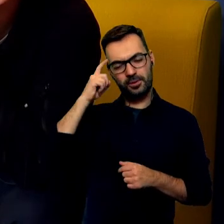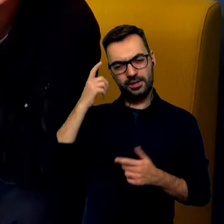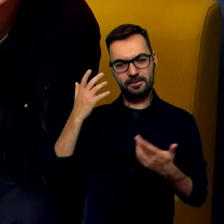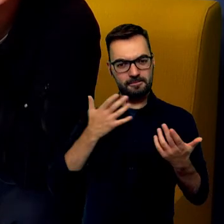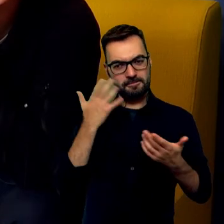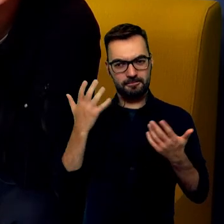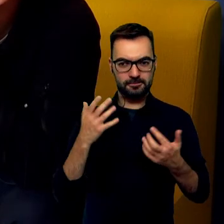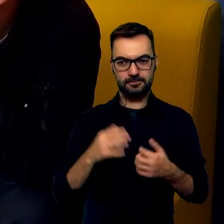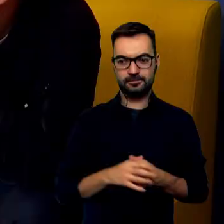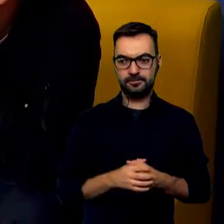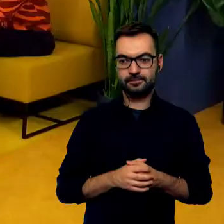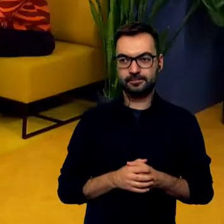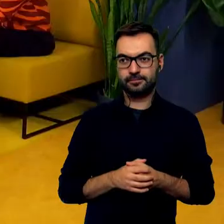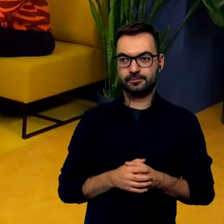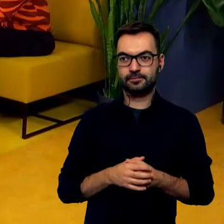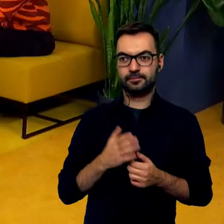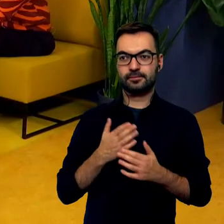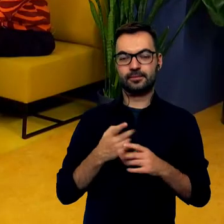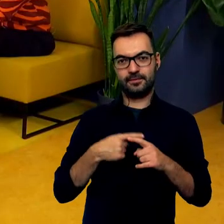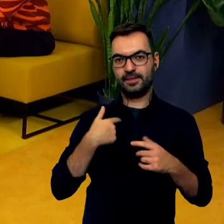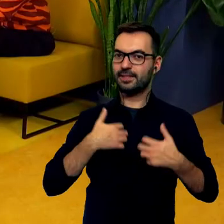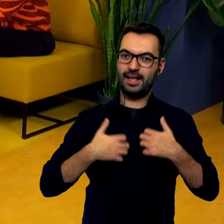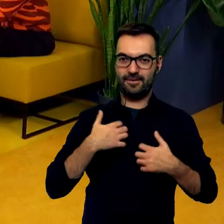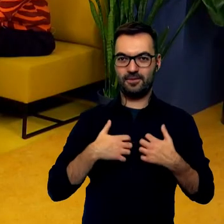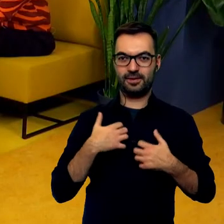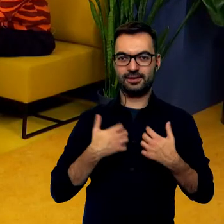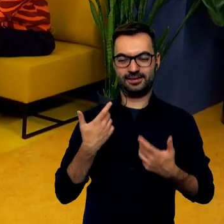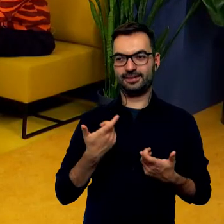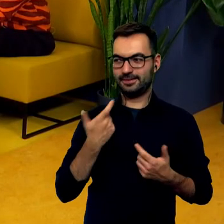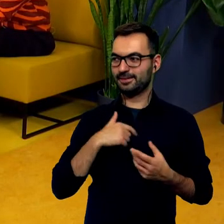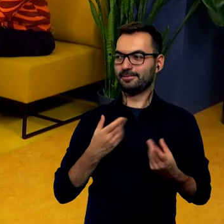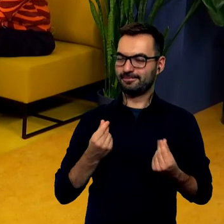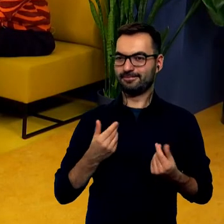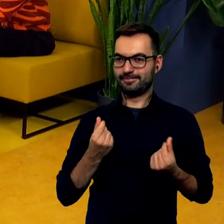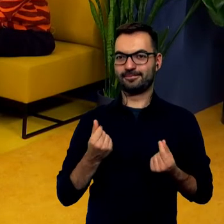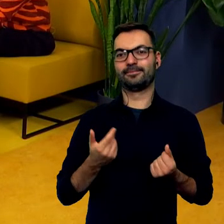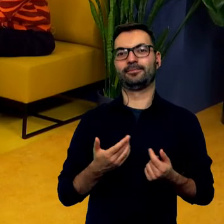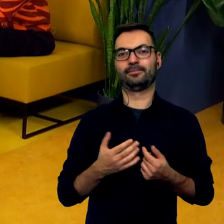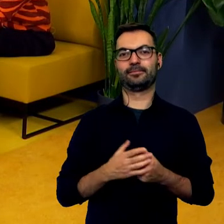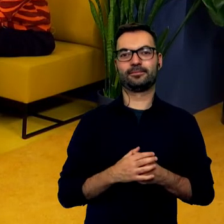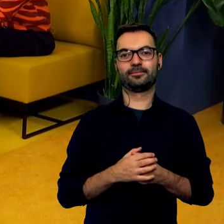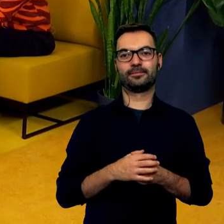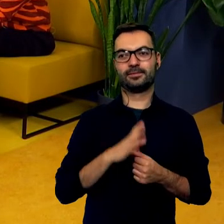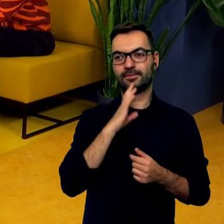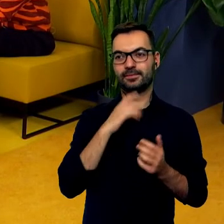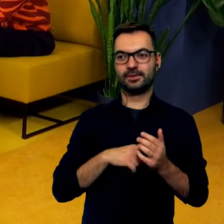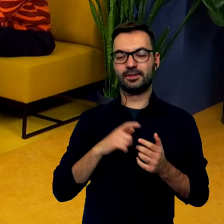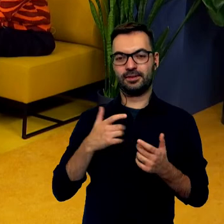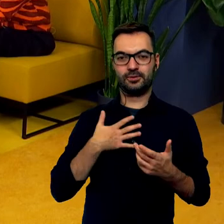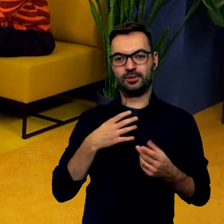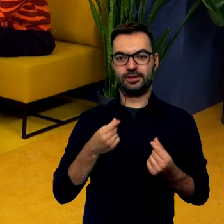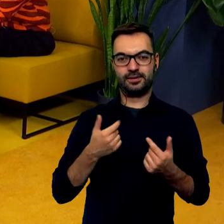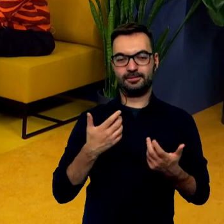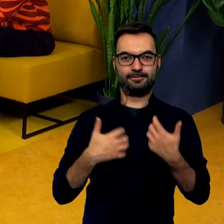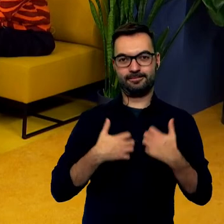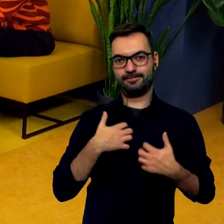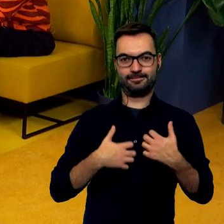to mnie zaczyna frustrować i mnie zaczyna to, no chyba przede wszystkim poczułem